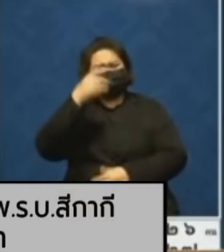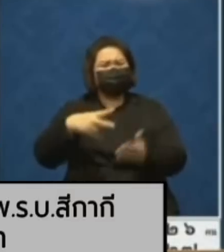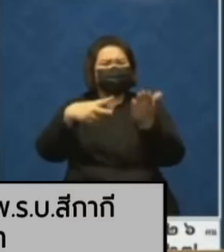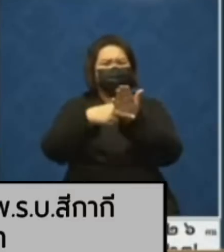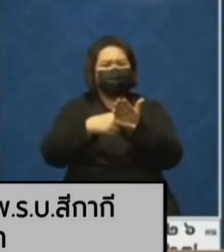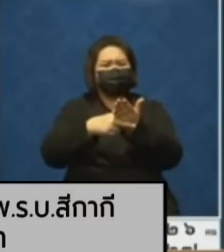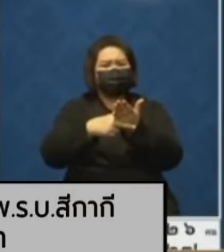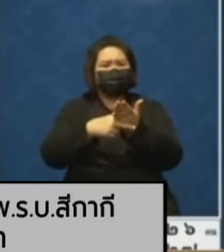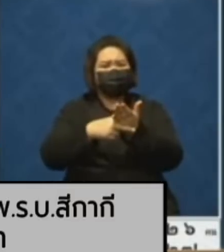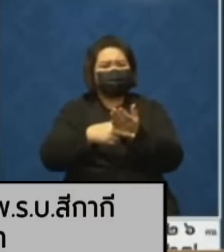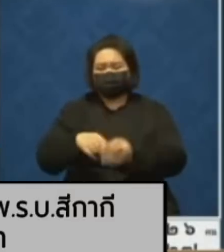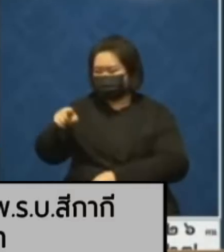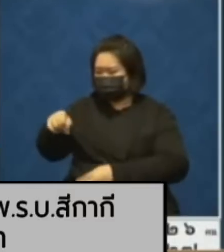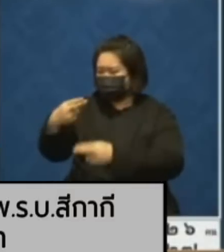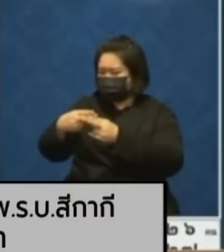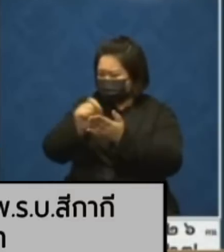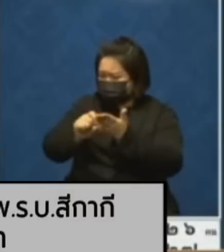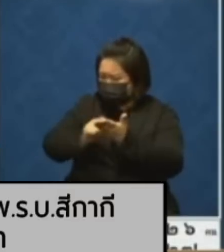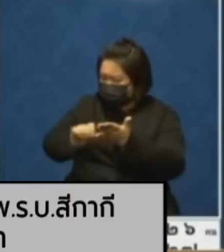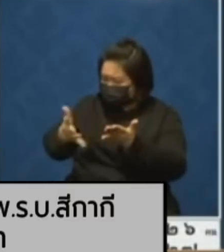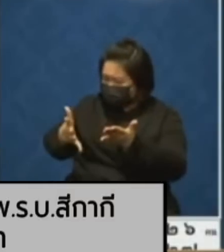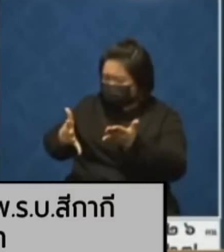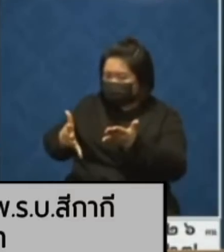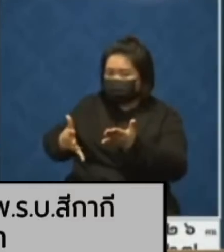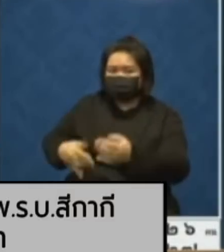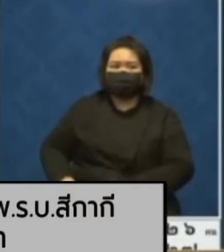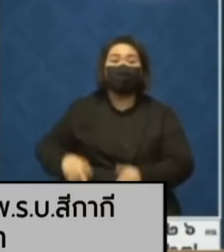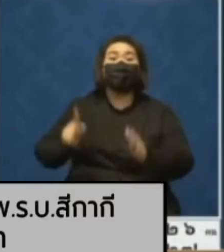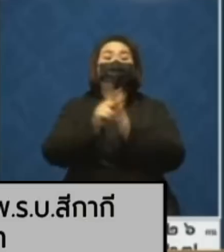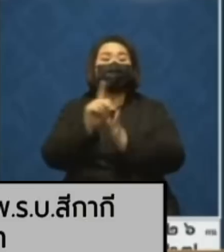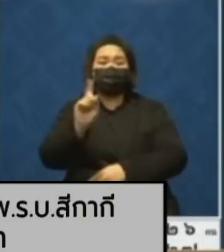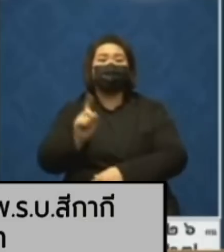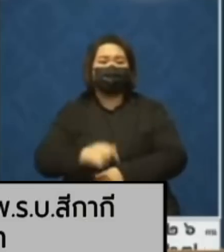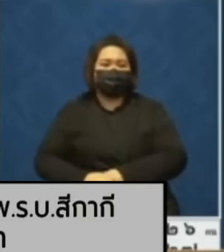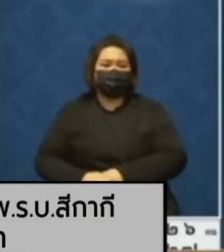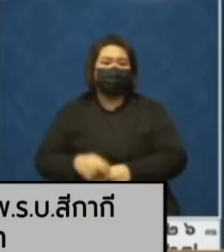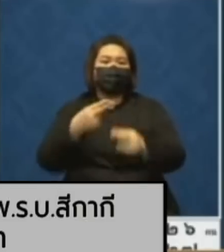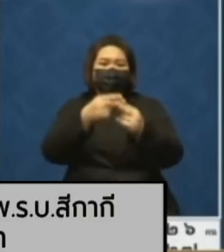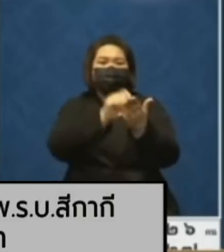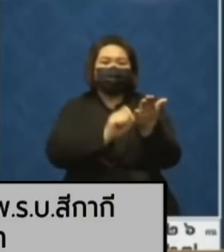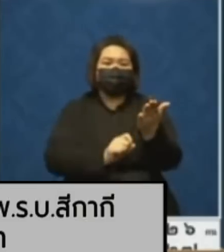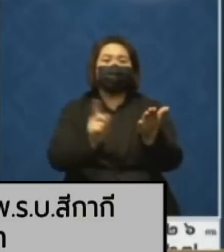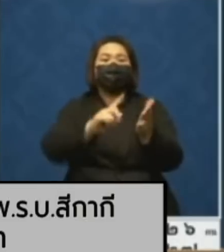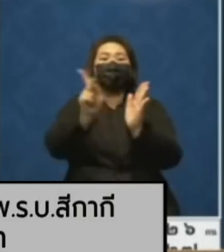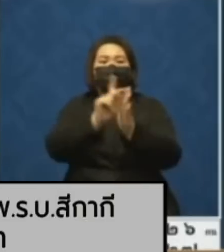ไม? เพระว่าท่านไม่ได้ลงชื่อเข้าไนะครับ แล้วก็...มีขอเปล relation ข้อไหนที่ให้ผมตองลงชื่อครทา productos